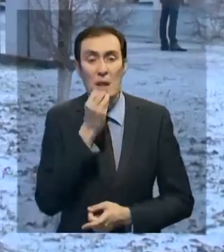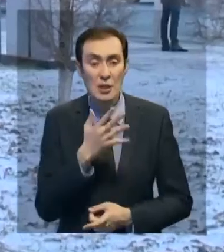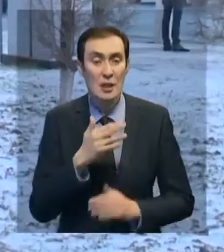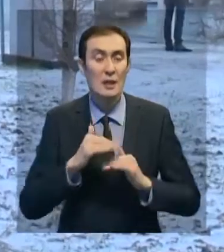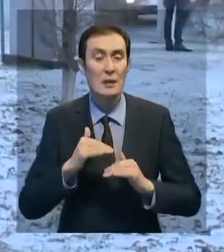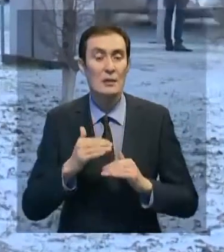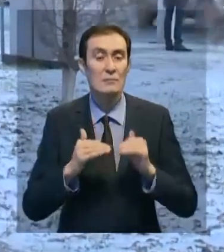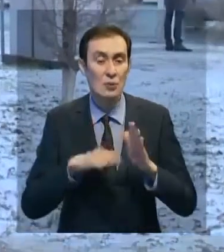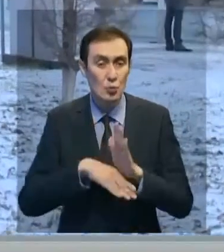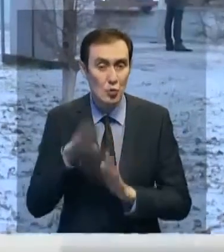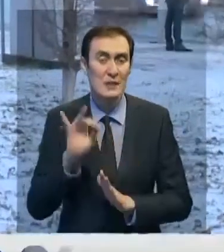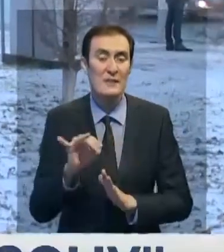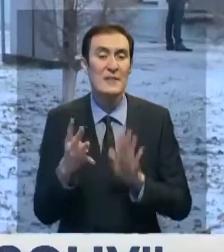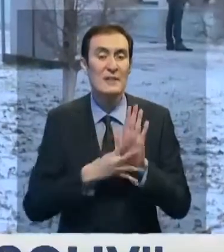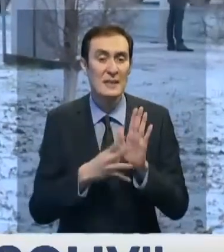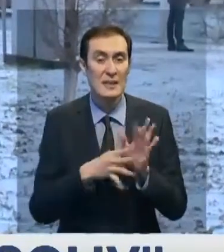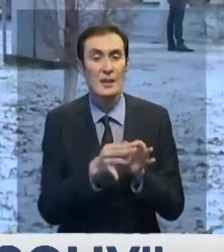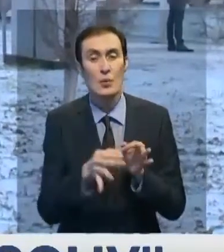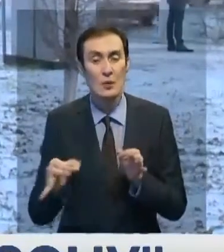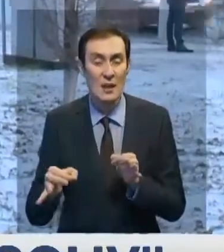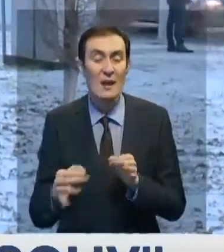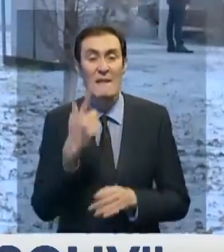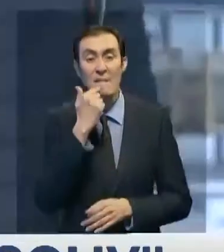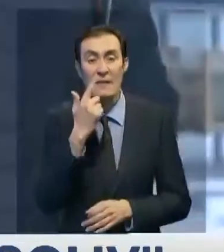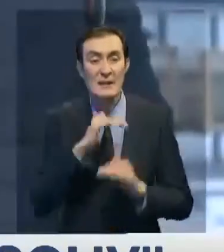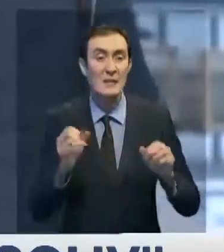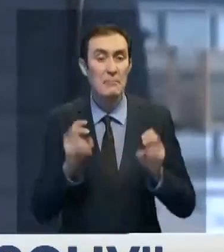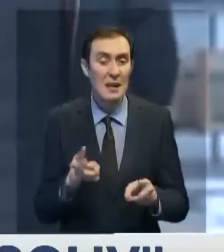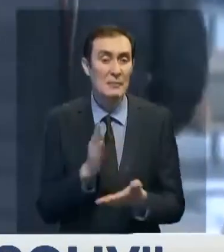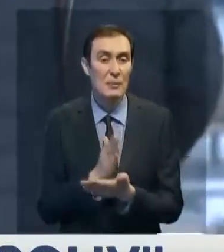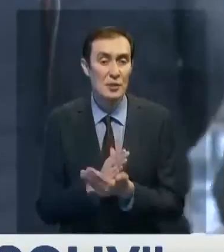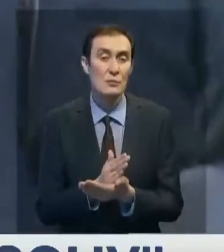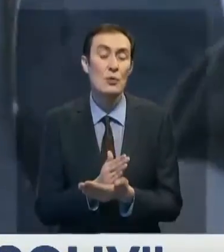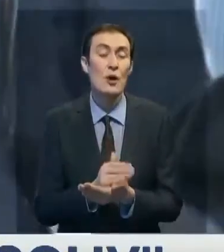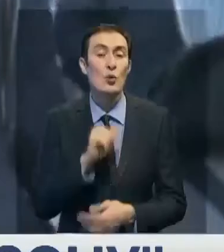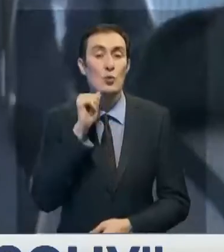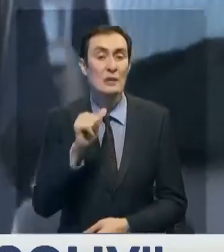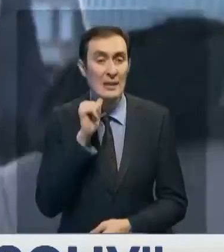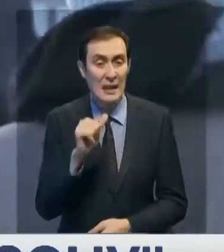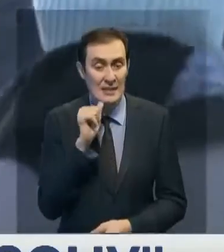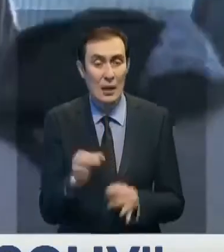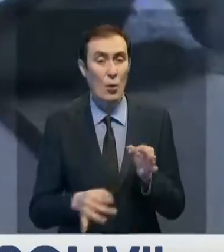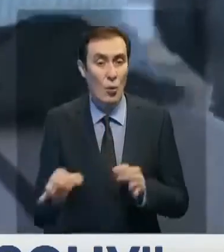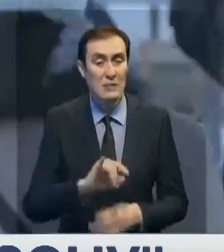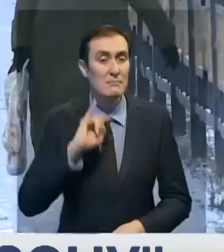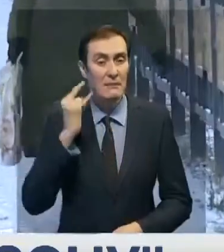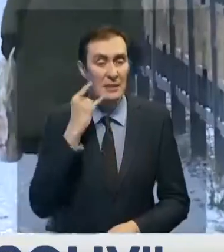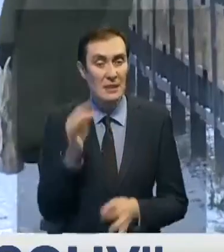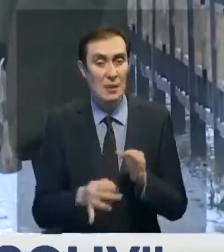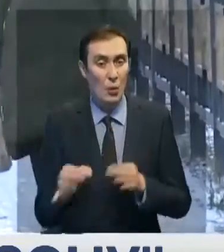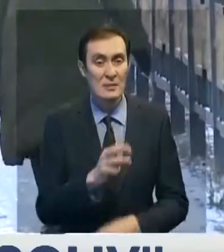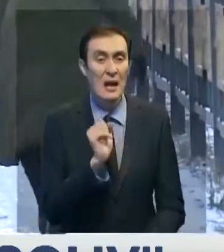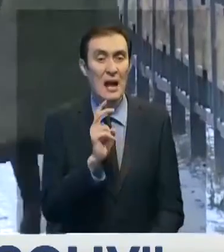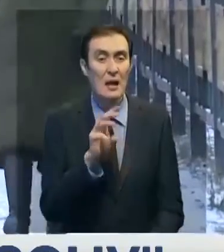Положительная динамика наблюдается еще в 9 регионах. В красной зоне остаются 4 области.